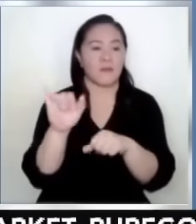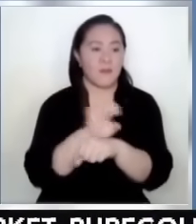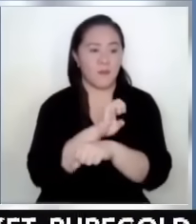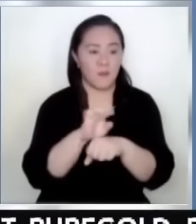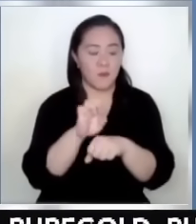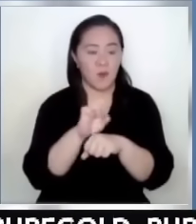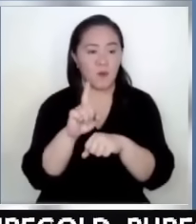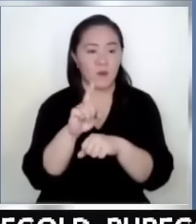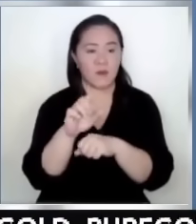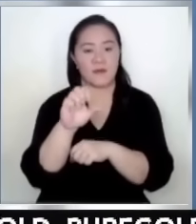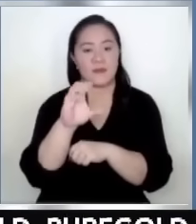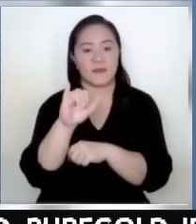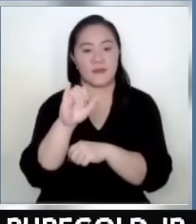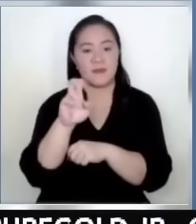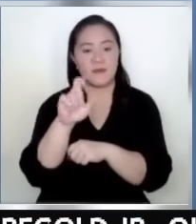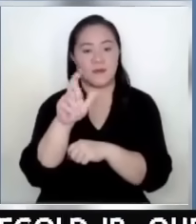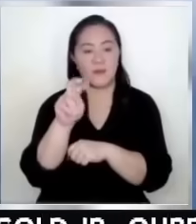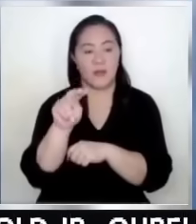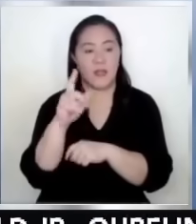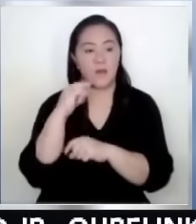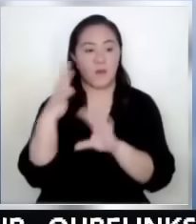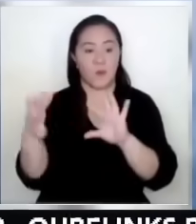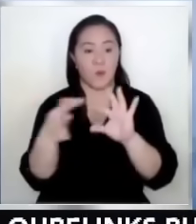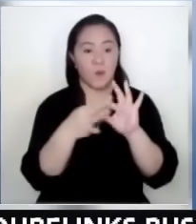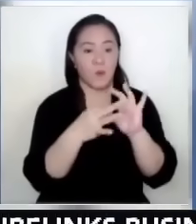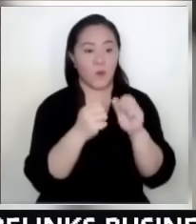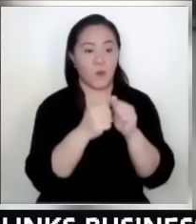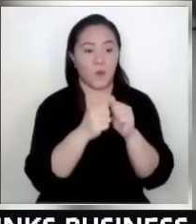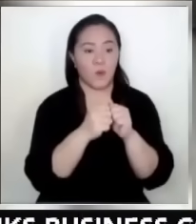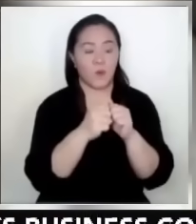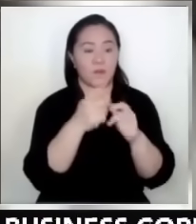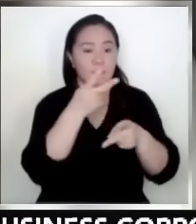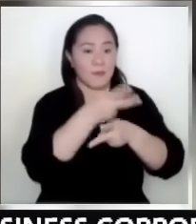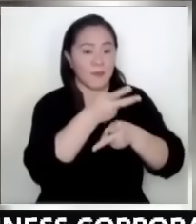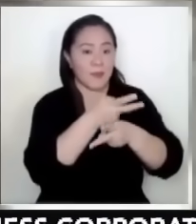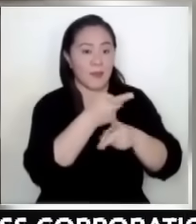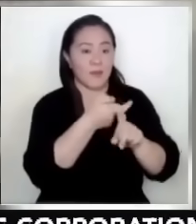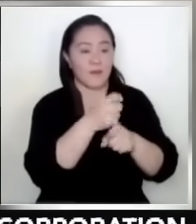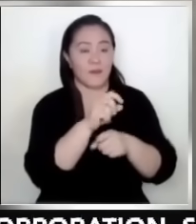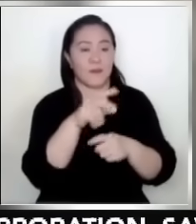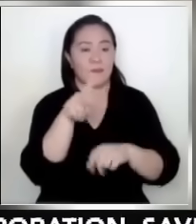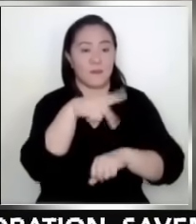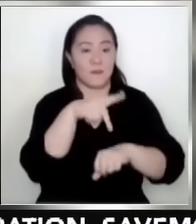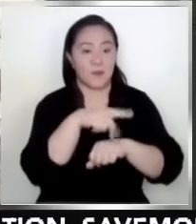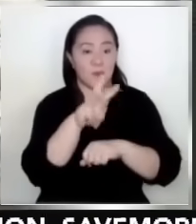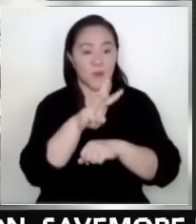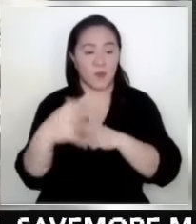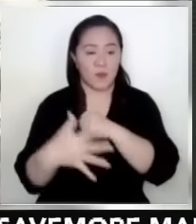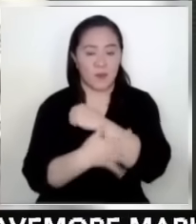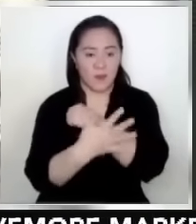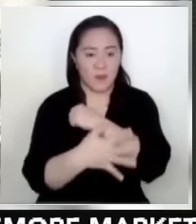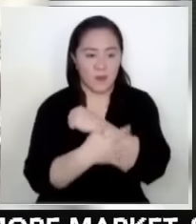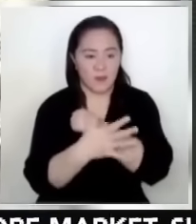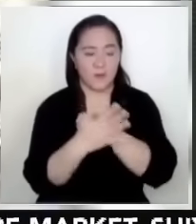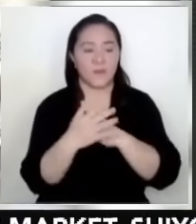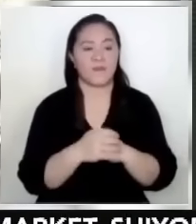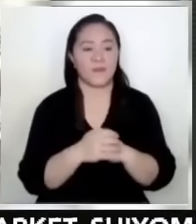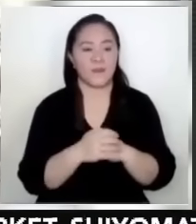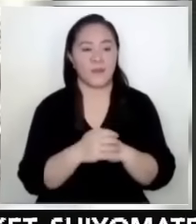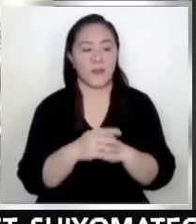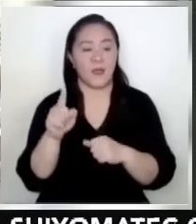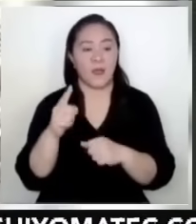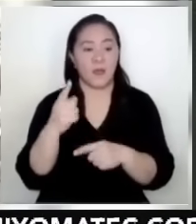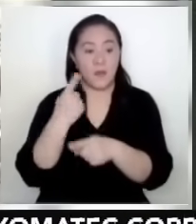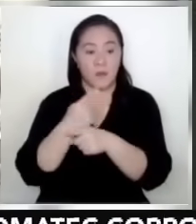may kaugnayan sa pagbabantay sa West Philippine Sea. Ayon sa chairperson ng House Appropriations Committee, kasama sa